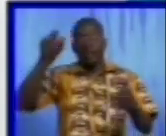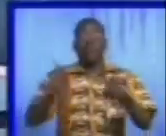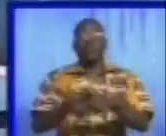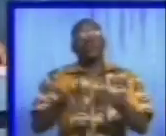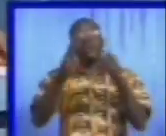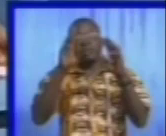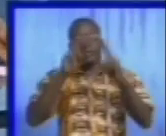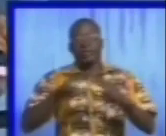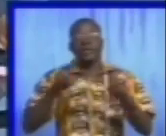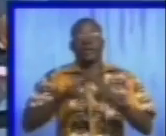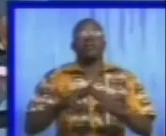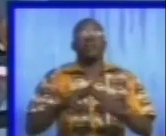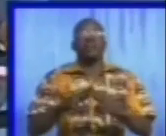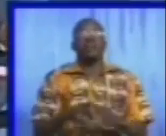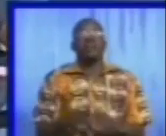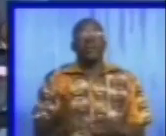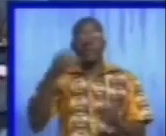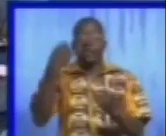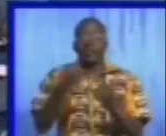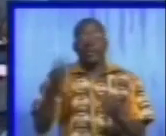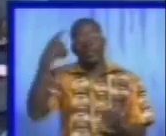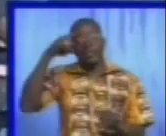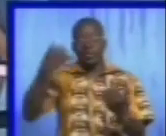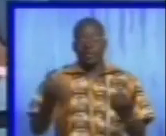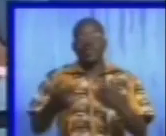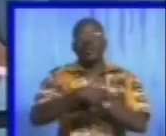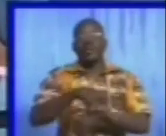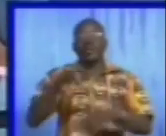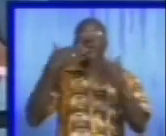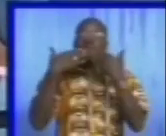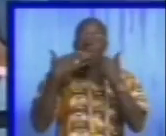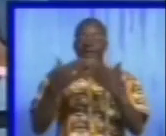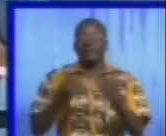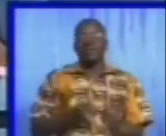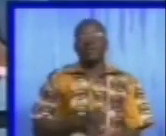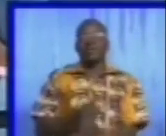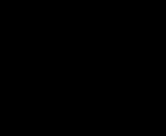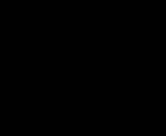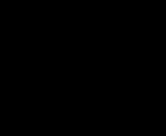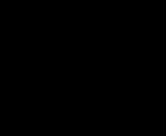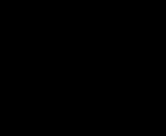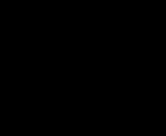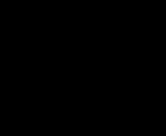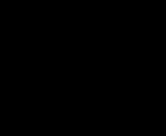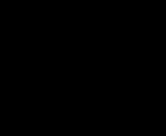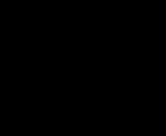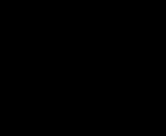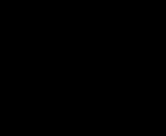C'est fini pour aujourd'hui. Merci d'avoir suivi cette édition.